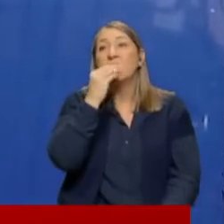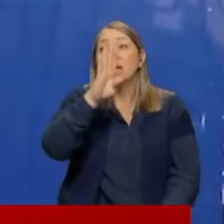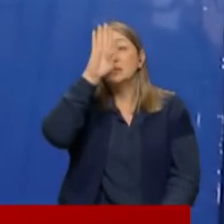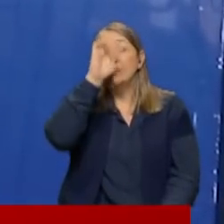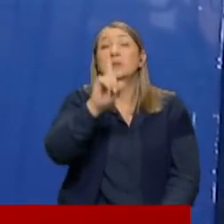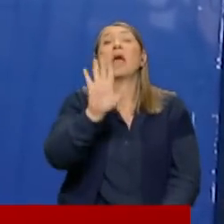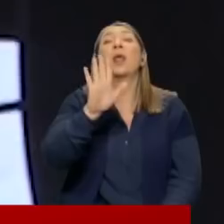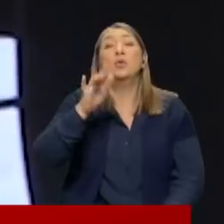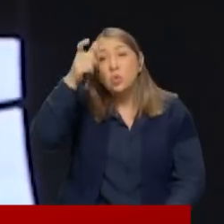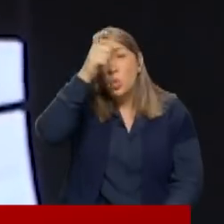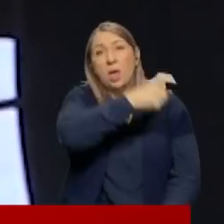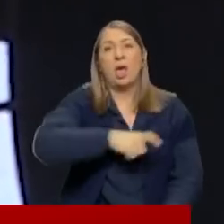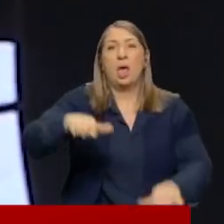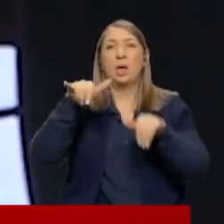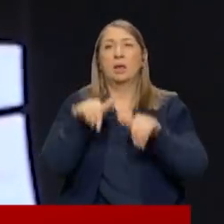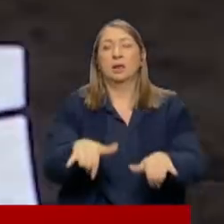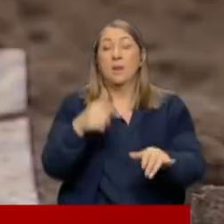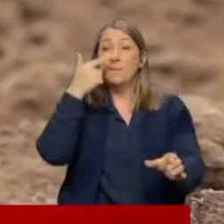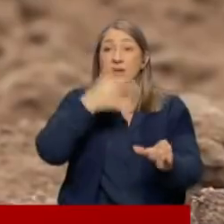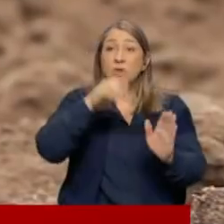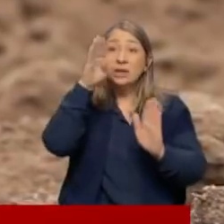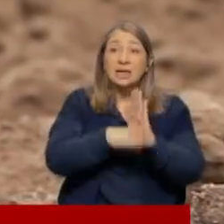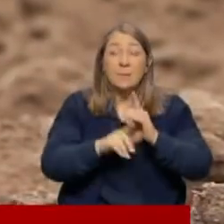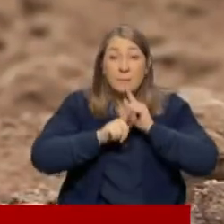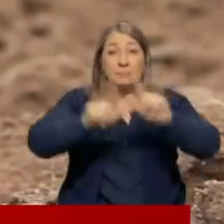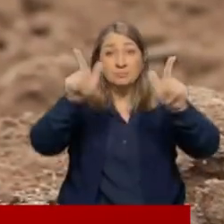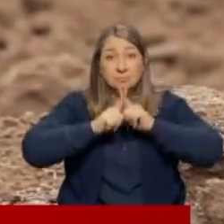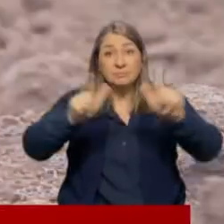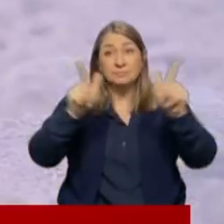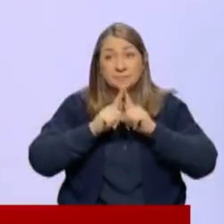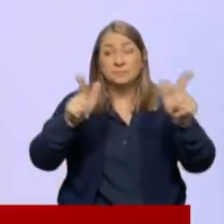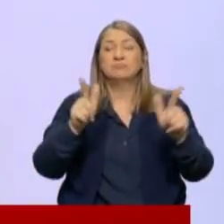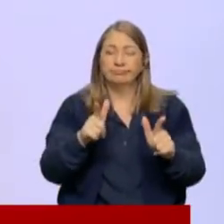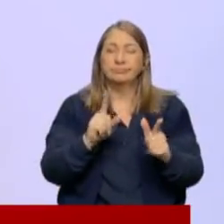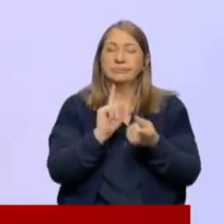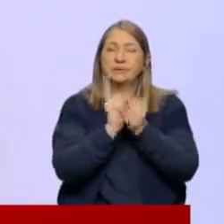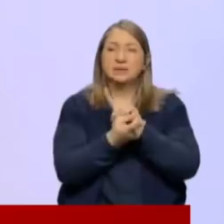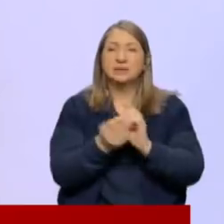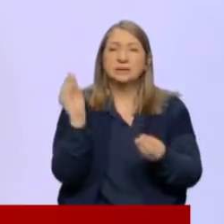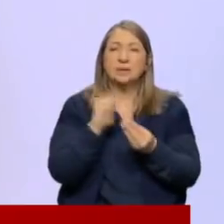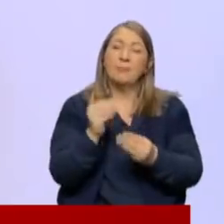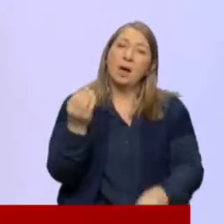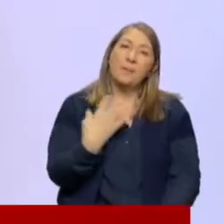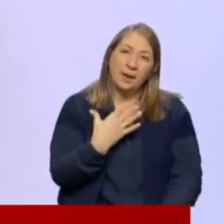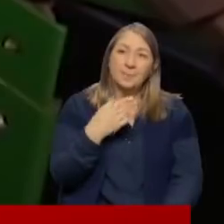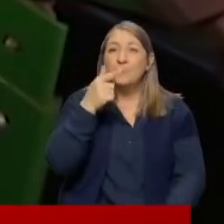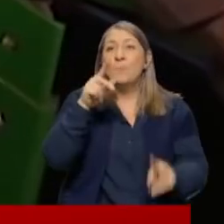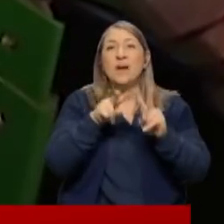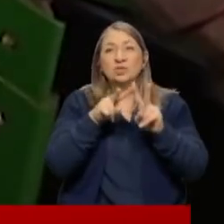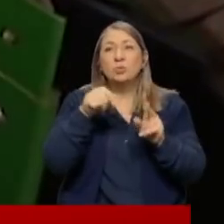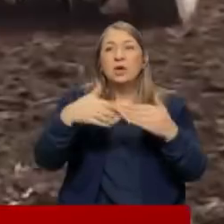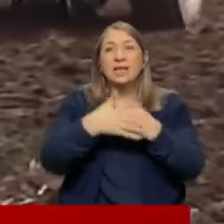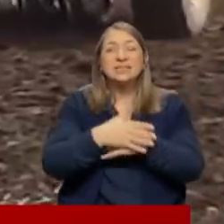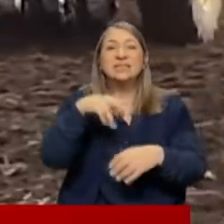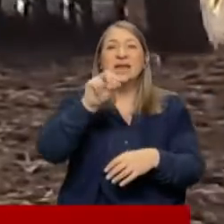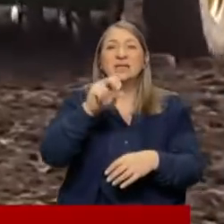değil, Türkiye'nin her tarafı öyle. Çare mazotta indirim diye sesler yükseldikçe aksine zam haberi geldi. Mazot bu gece yarısı